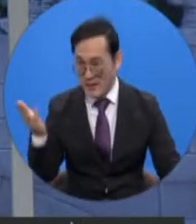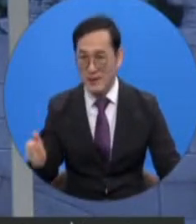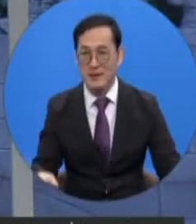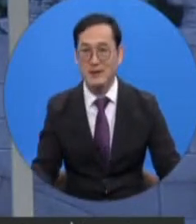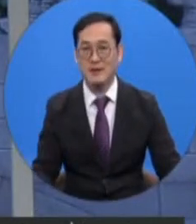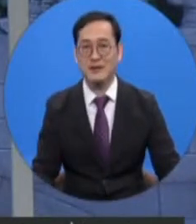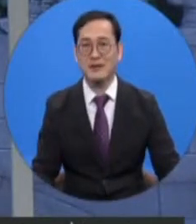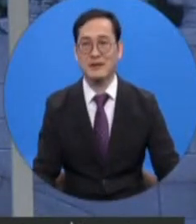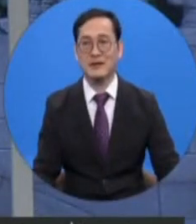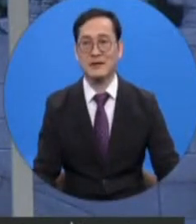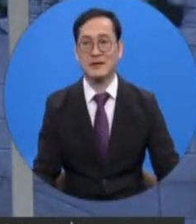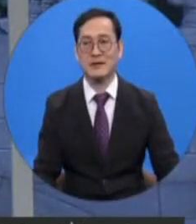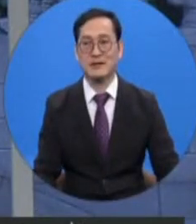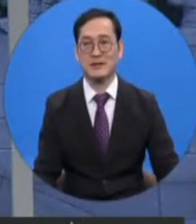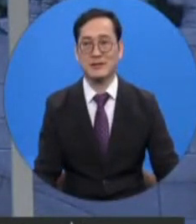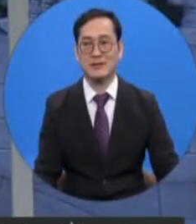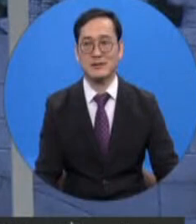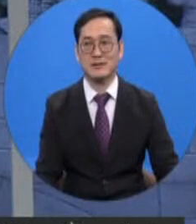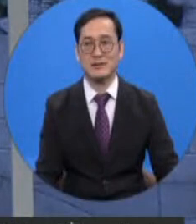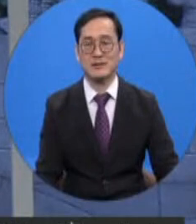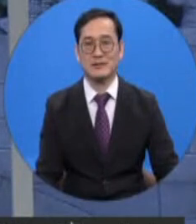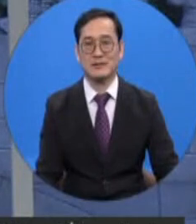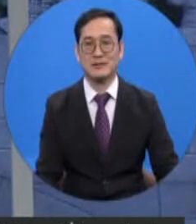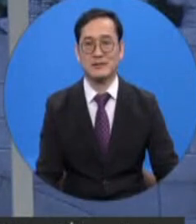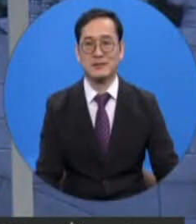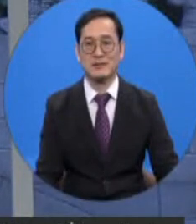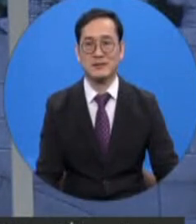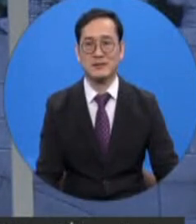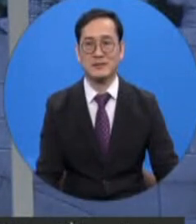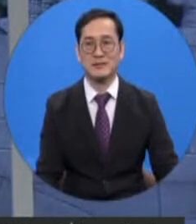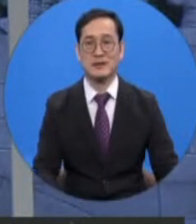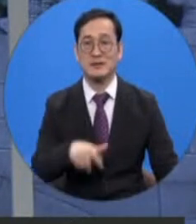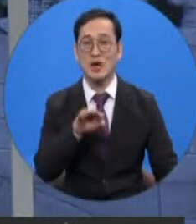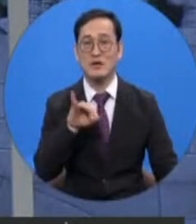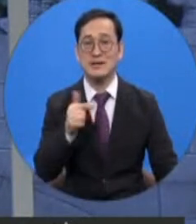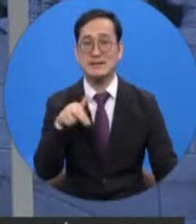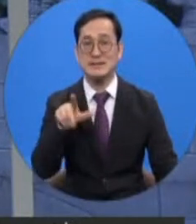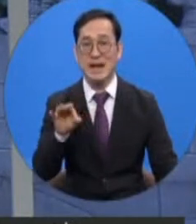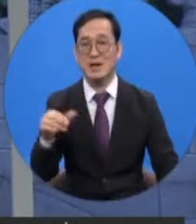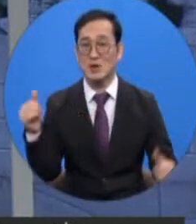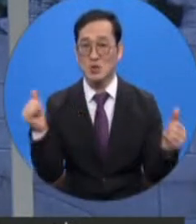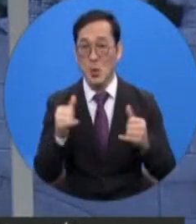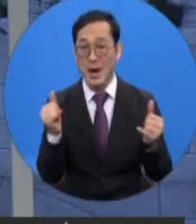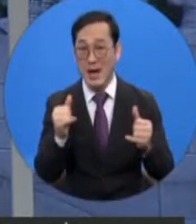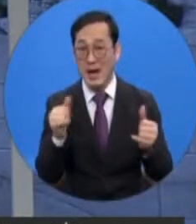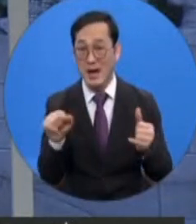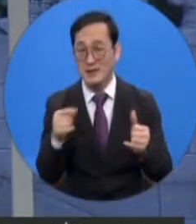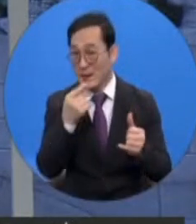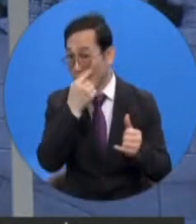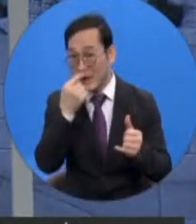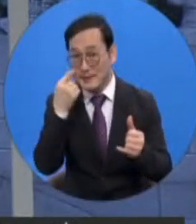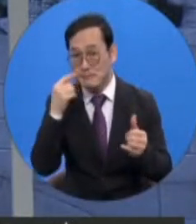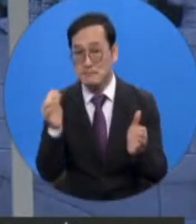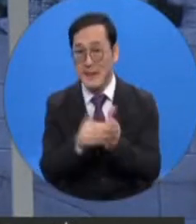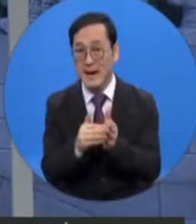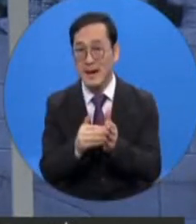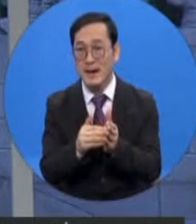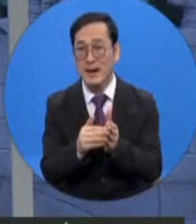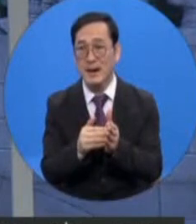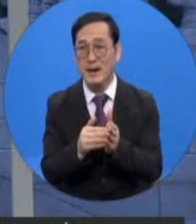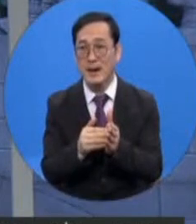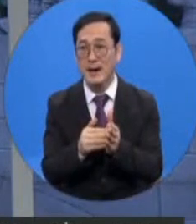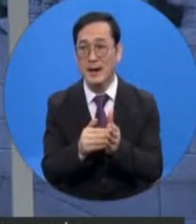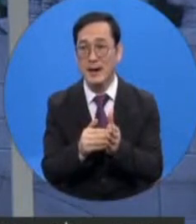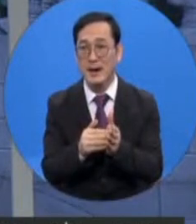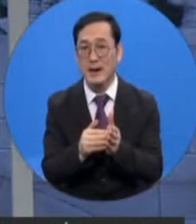정진상, 백종선 두 명의 이름이 나오는데, 언론 보도를 통해서 정진상 씨와는 통화를 한 사실이 추후에 사실 확인이 됐습니다. 그래서 이재명 후보가